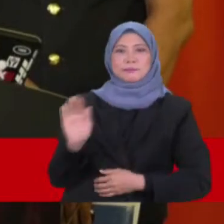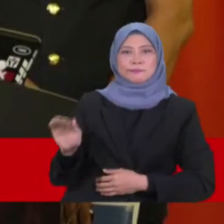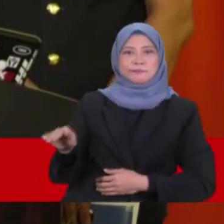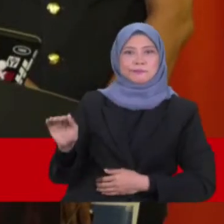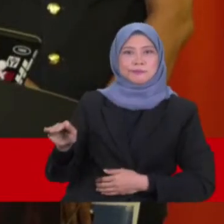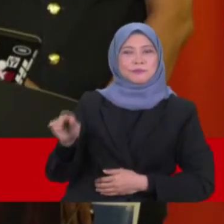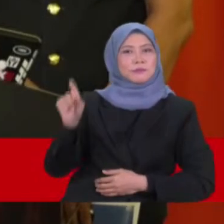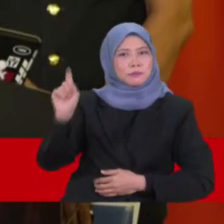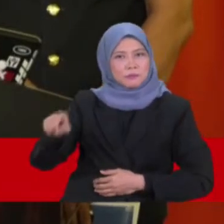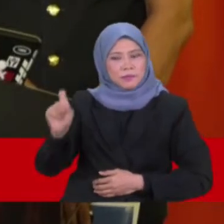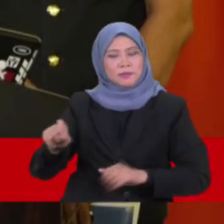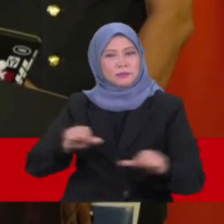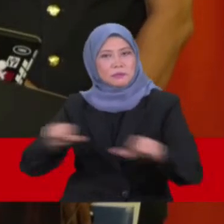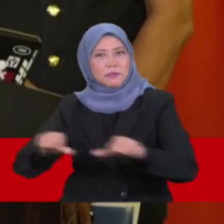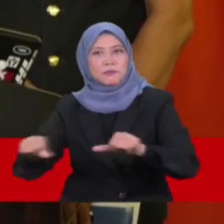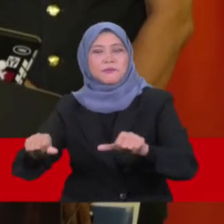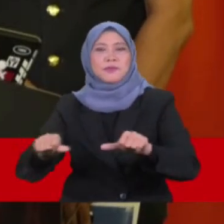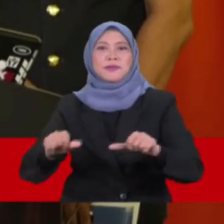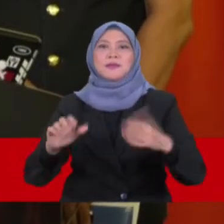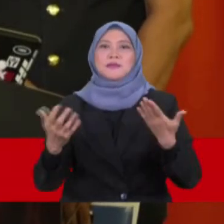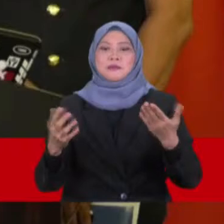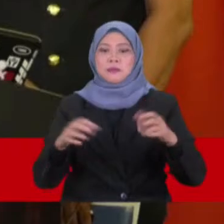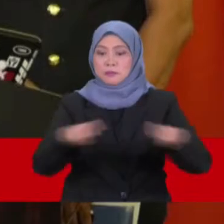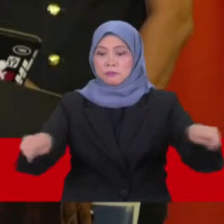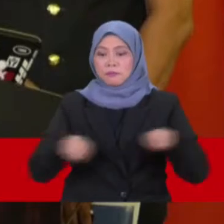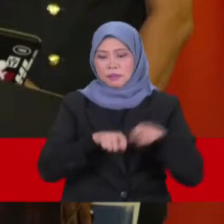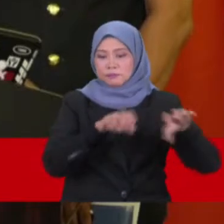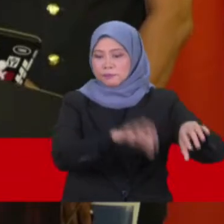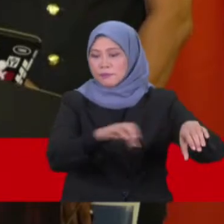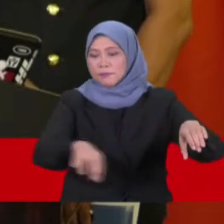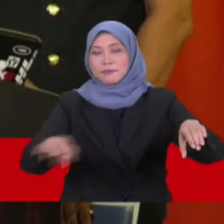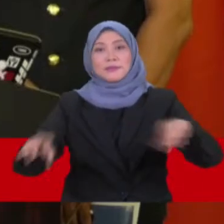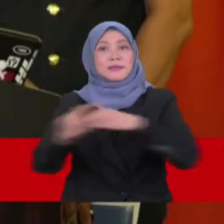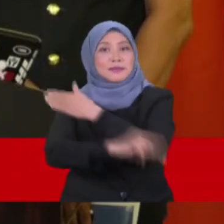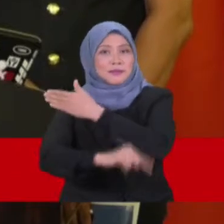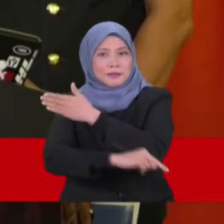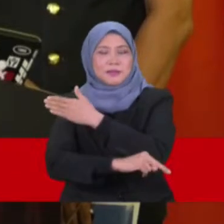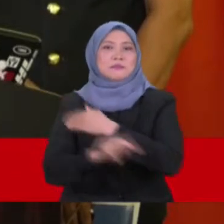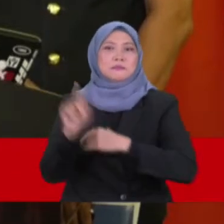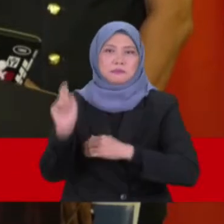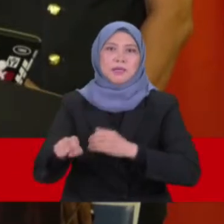untuk menggerakkan logistik dan rakan strategik di negeri-negeri tersebut.